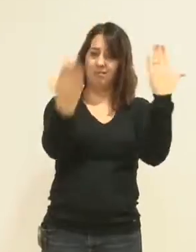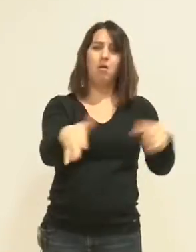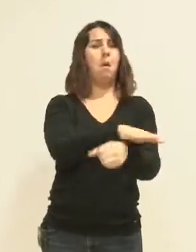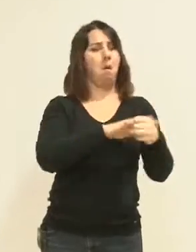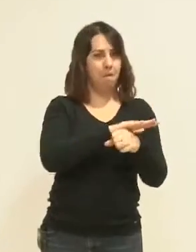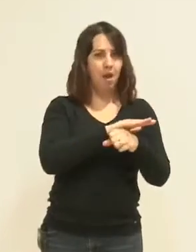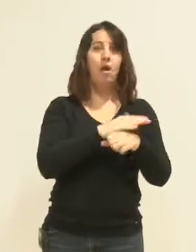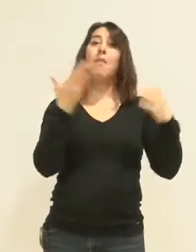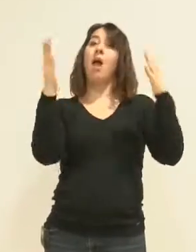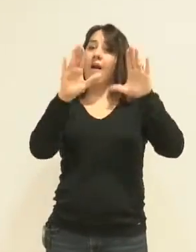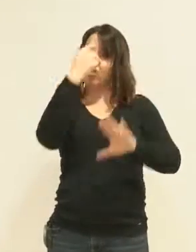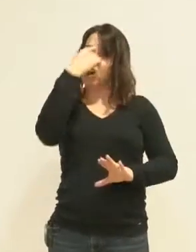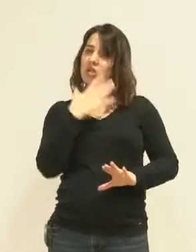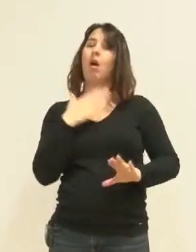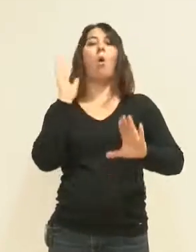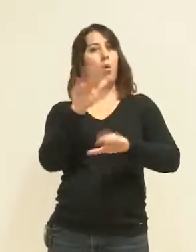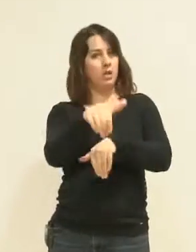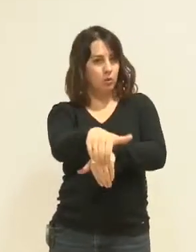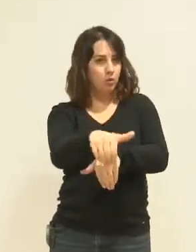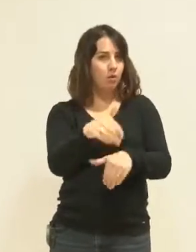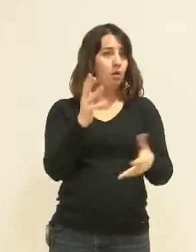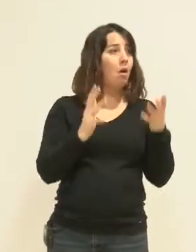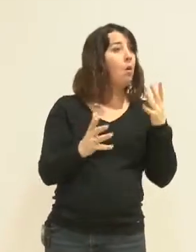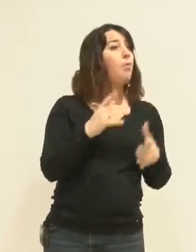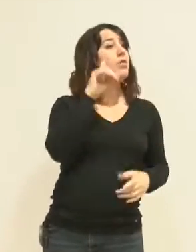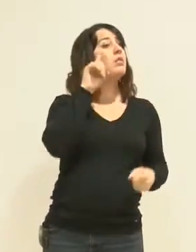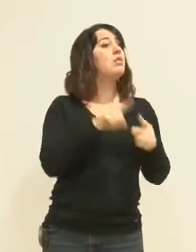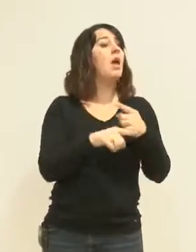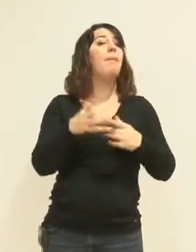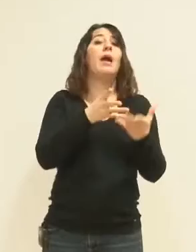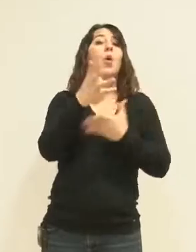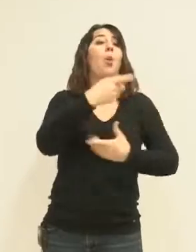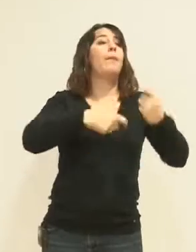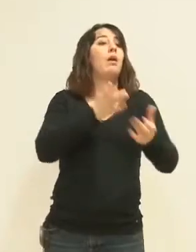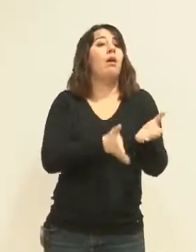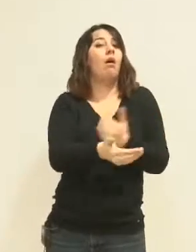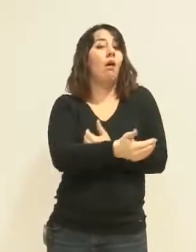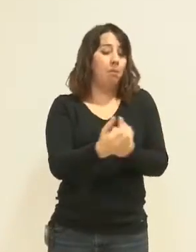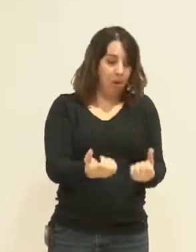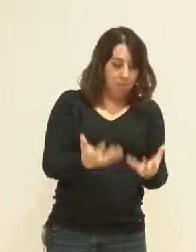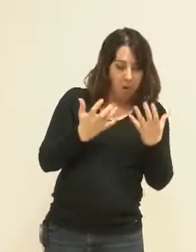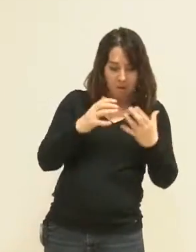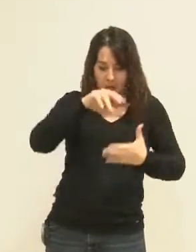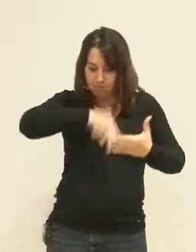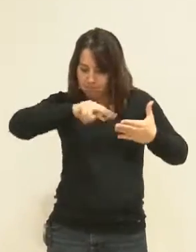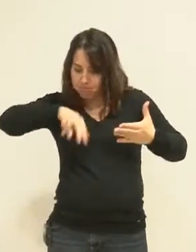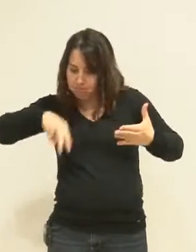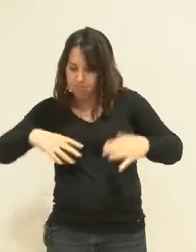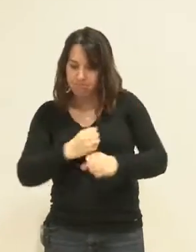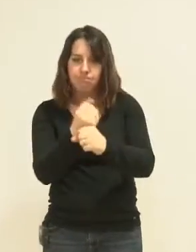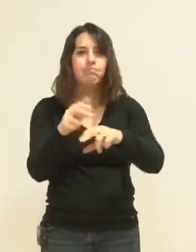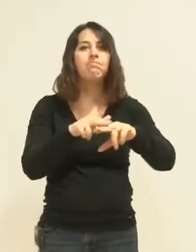laisser les affichages d'opinion. Peut-être que vous avez un projet économique, mais en tout cas, il n'est pas exposé dans cette